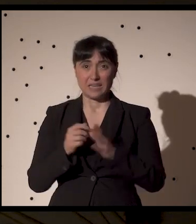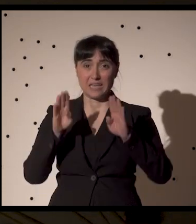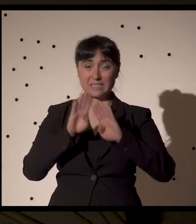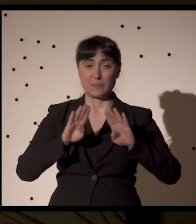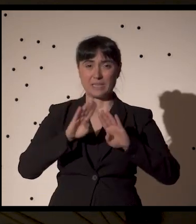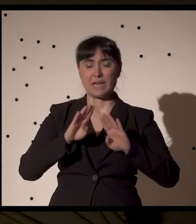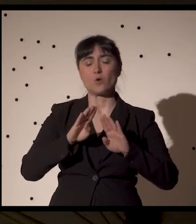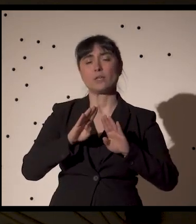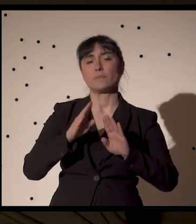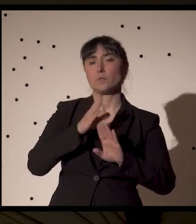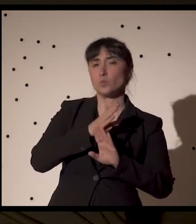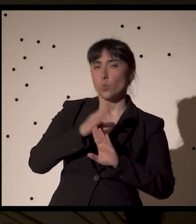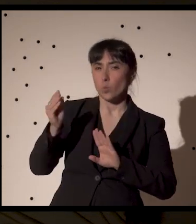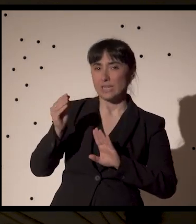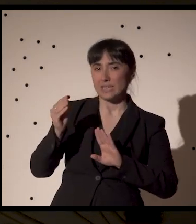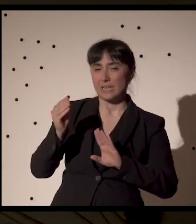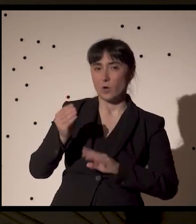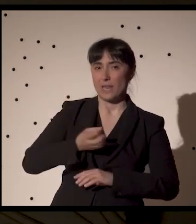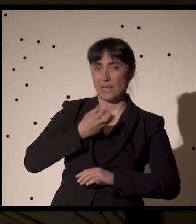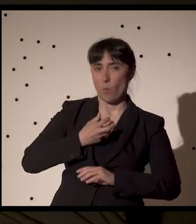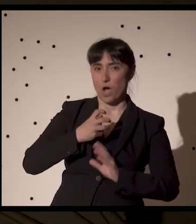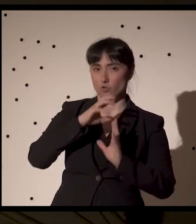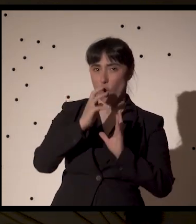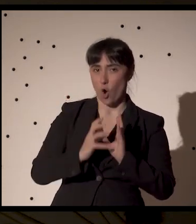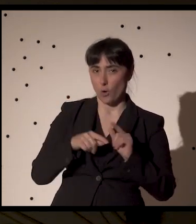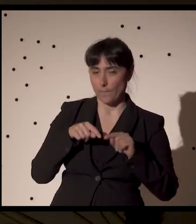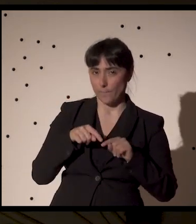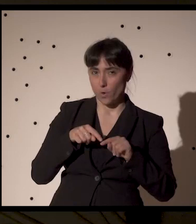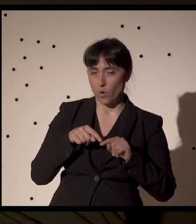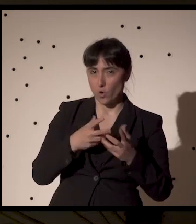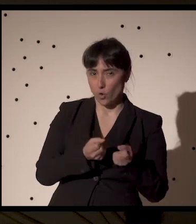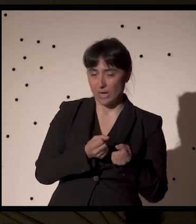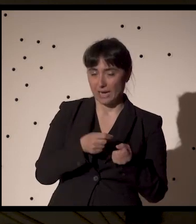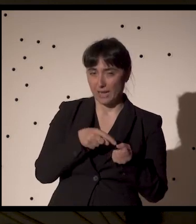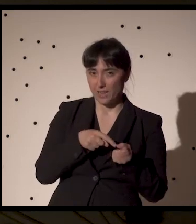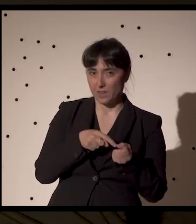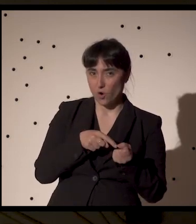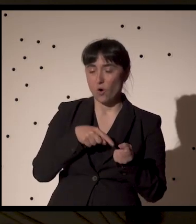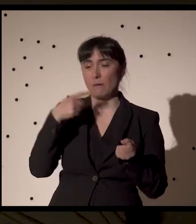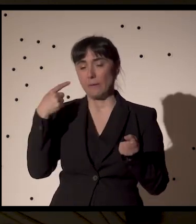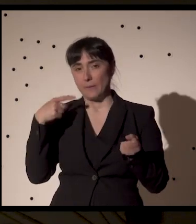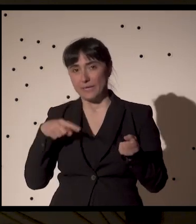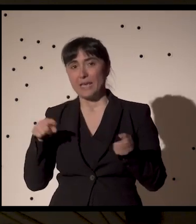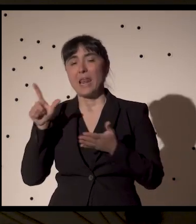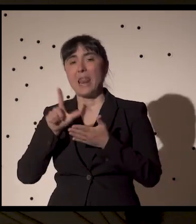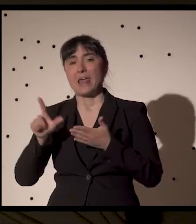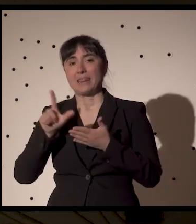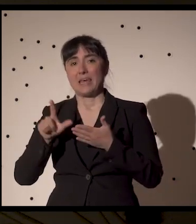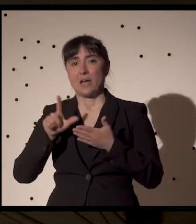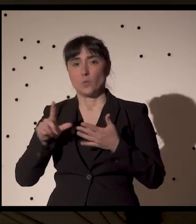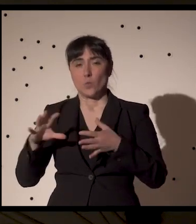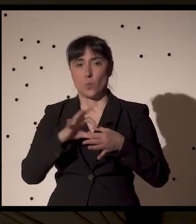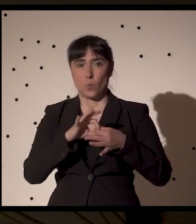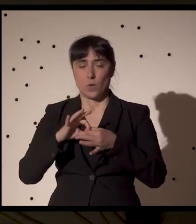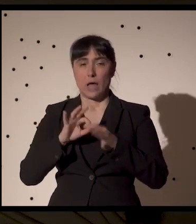della fisicità del linguaggio parte proprio dal rapporto con con la letteratura segnatamente con la